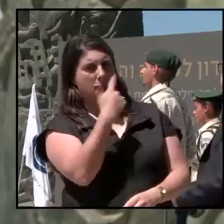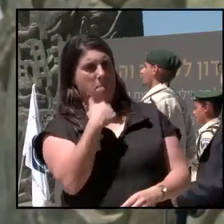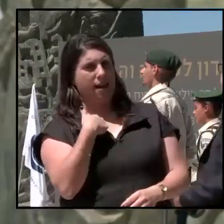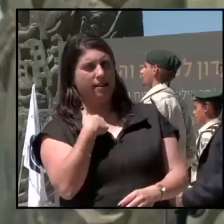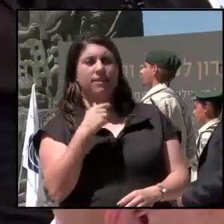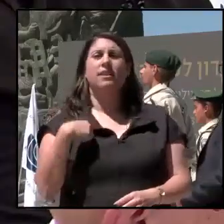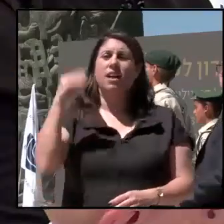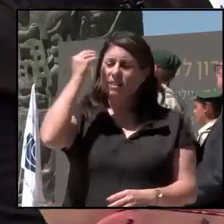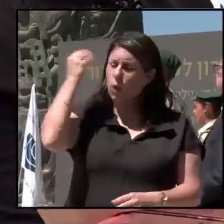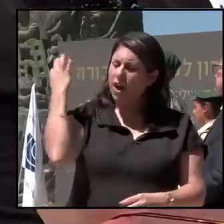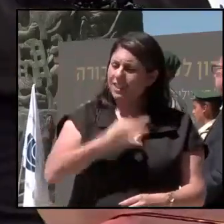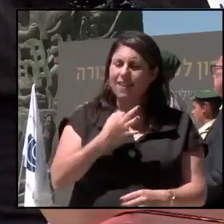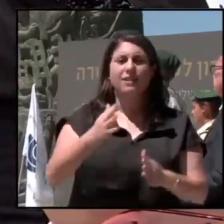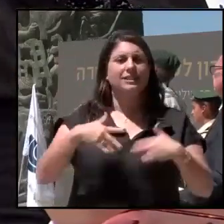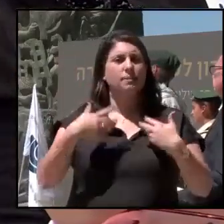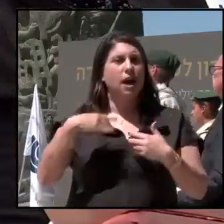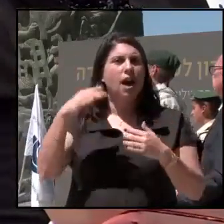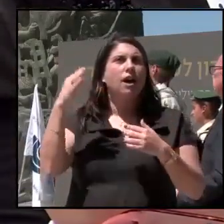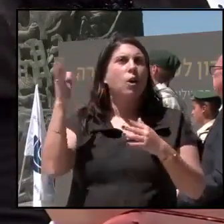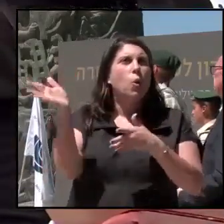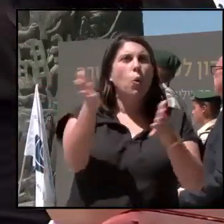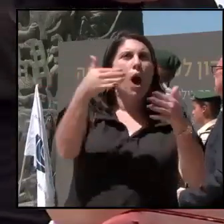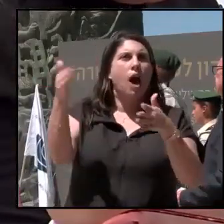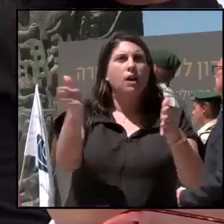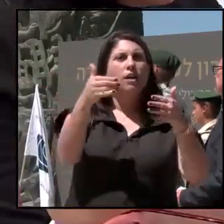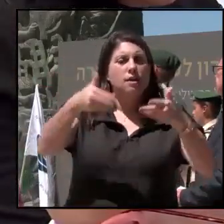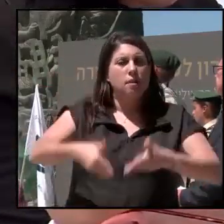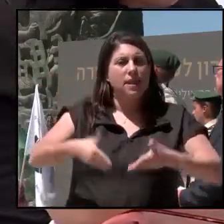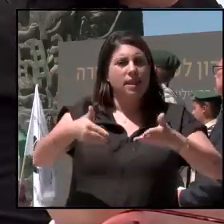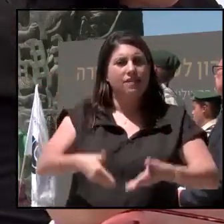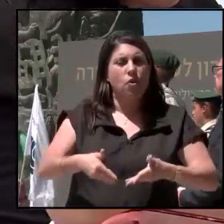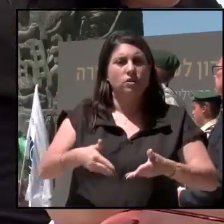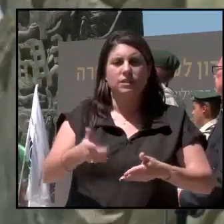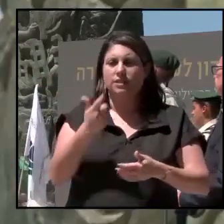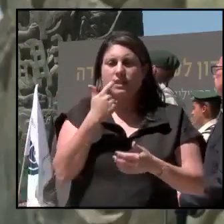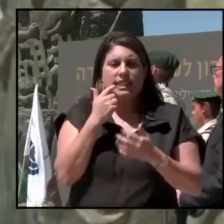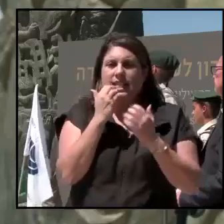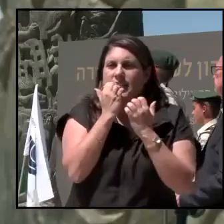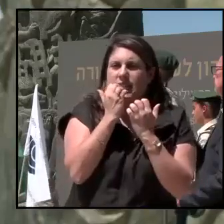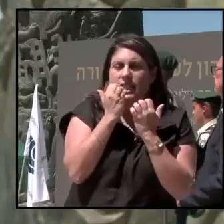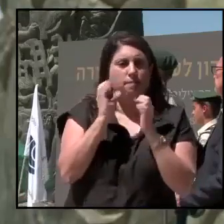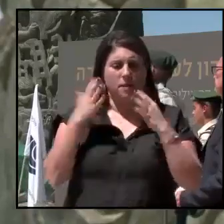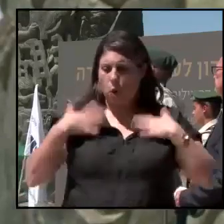אני זוכר היטב את צבחת השריקה של הרוח על פני הקברים בבית הקברות. השיניים שלי נקשו וגופי